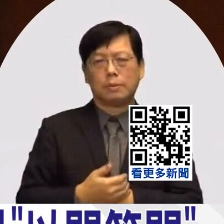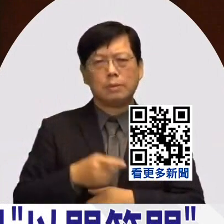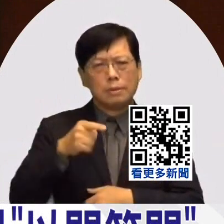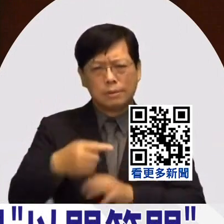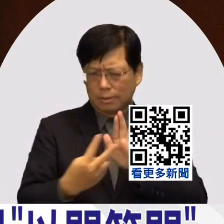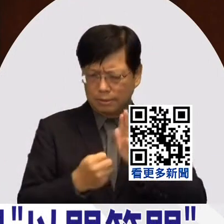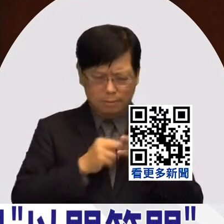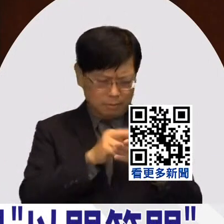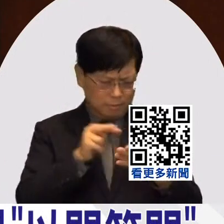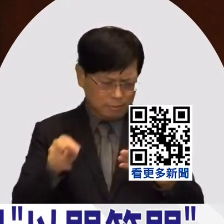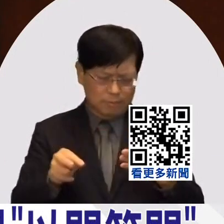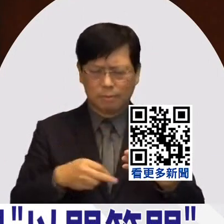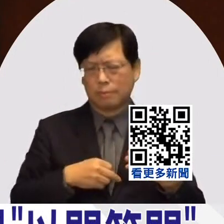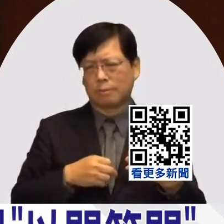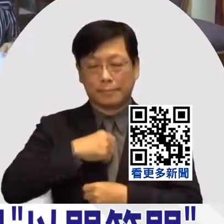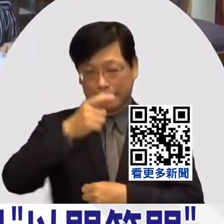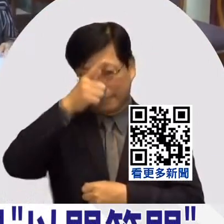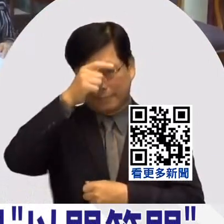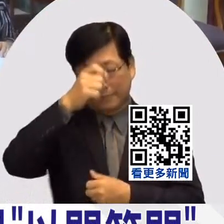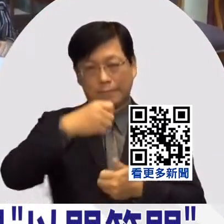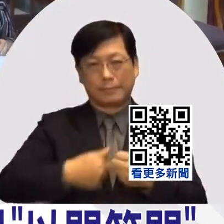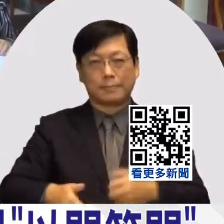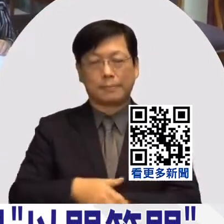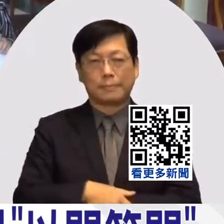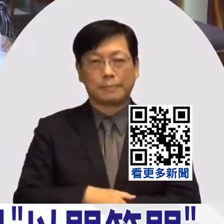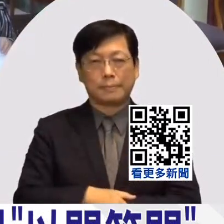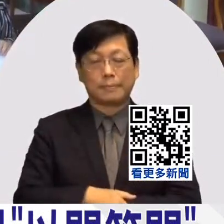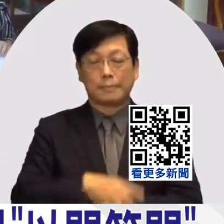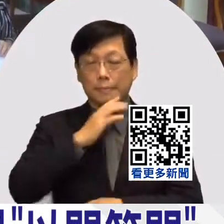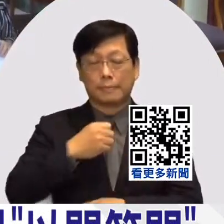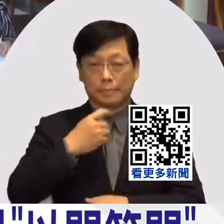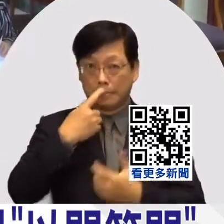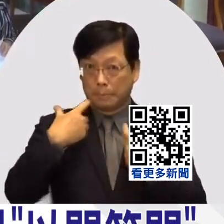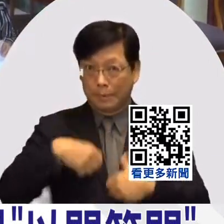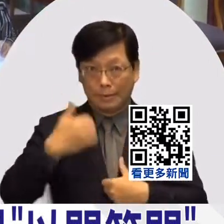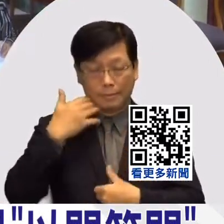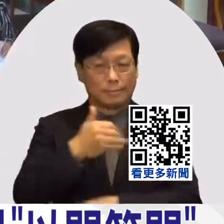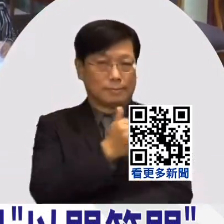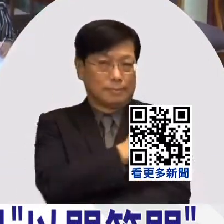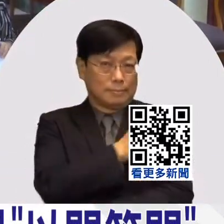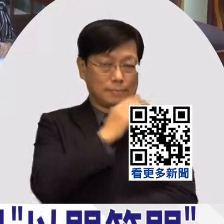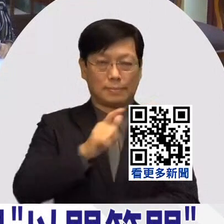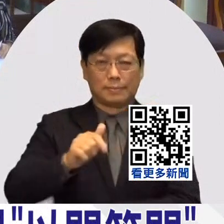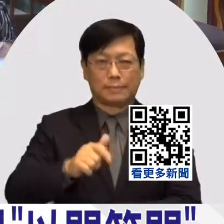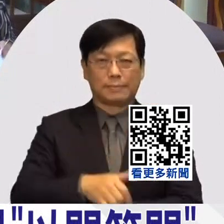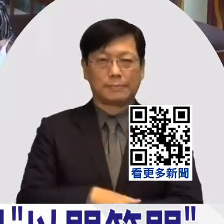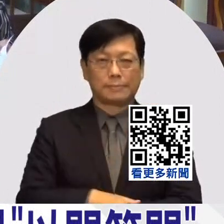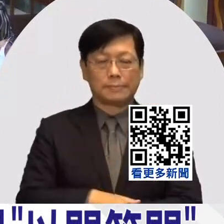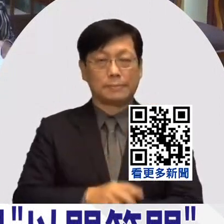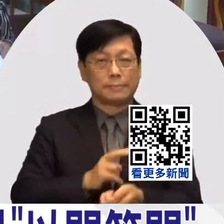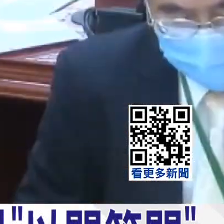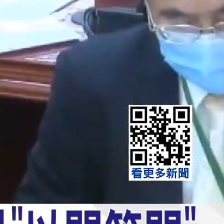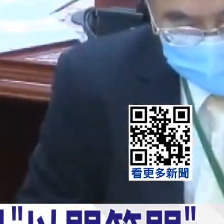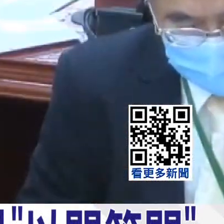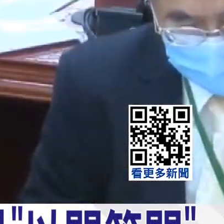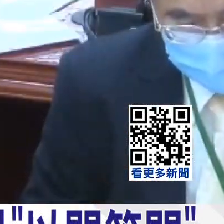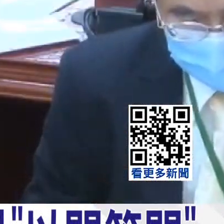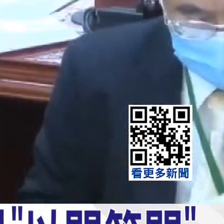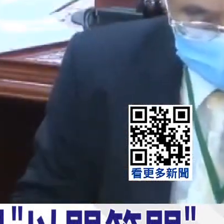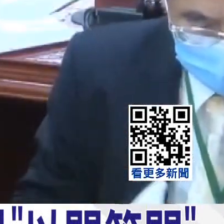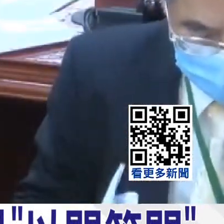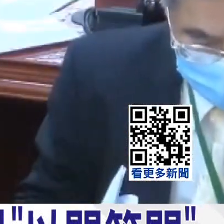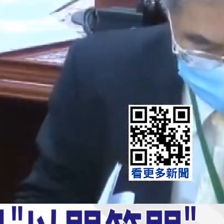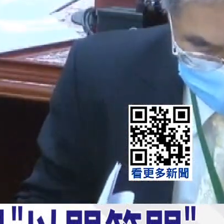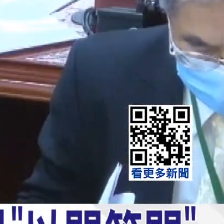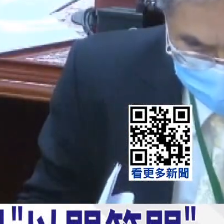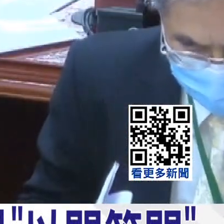则，在我看起来是以问答问啊。 以问答问就是反质询，尤伯祥要黄国昌清楚说明反质询定义，还有总统不是立院国情报告会